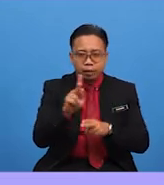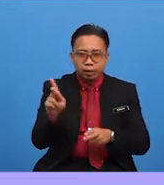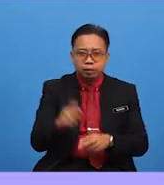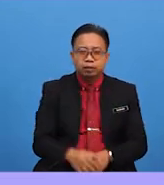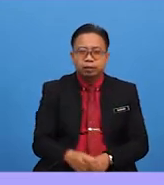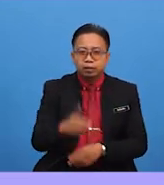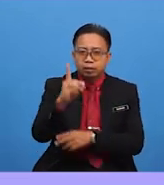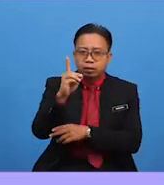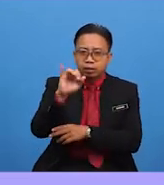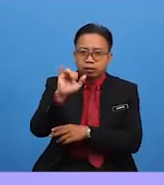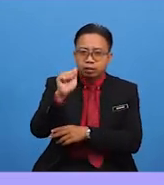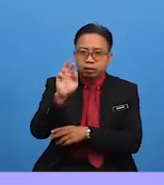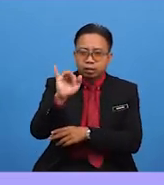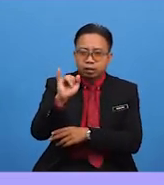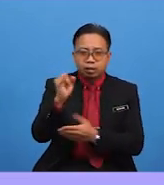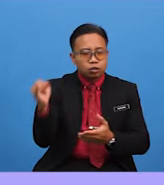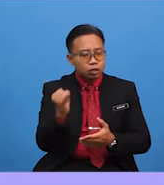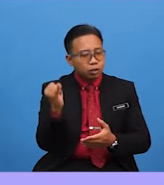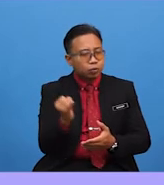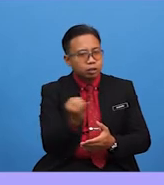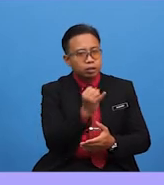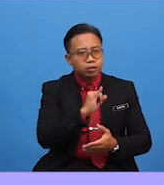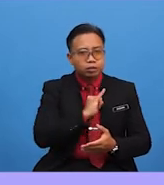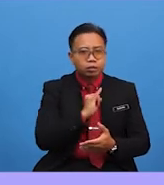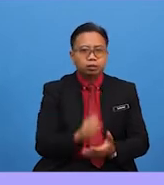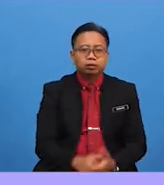diari ini diari Jawi saya.